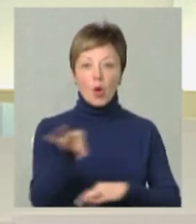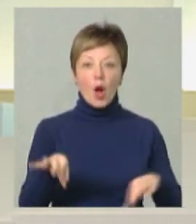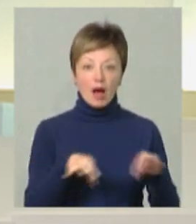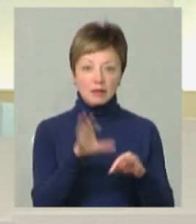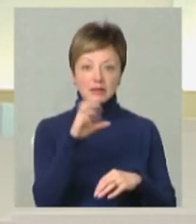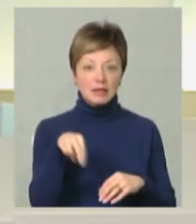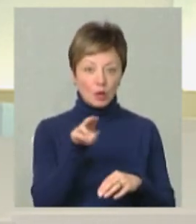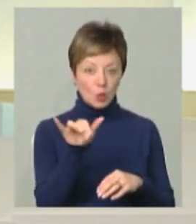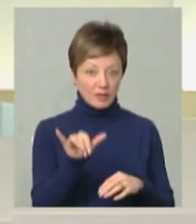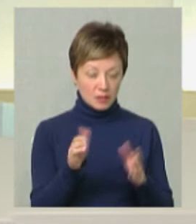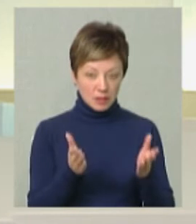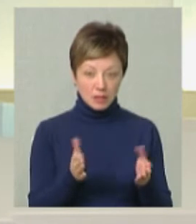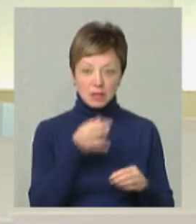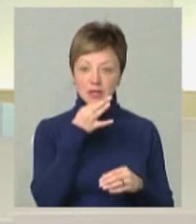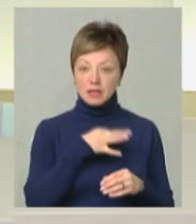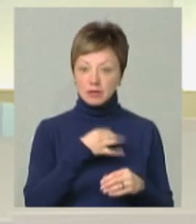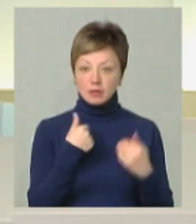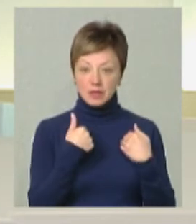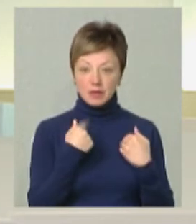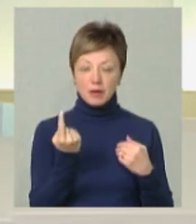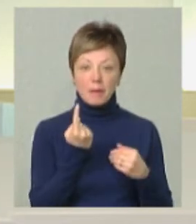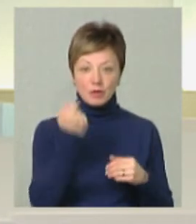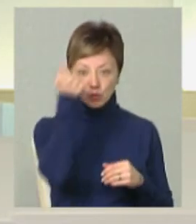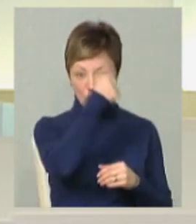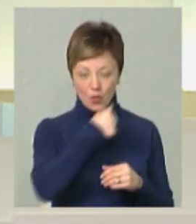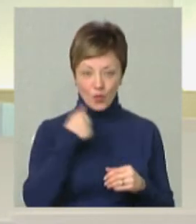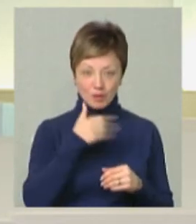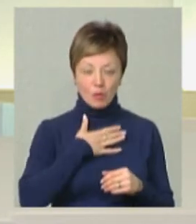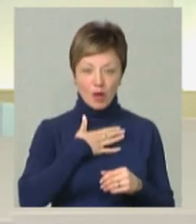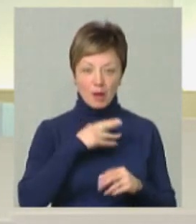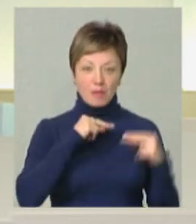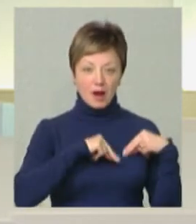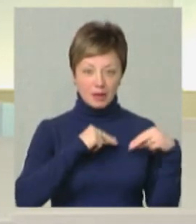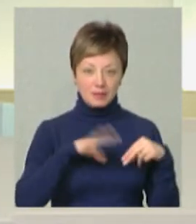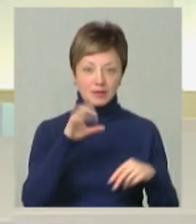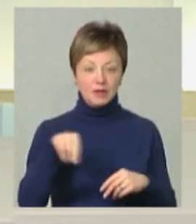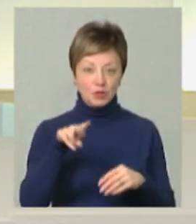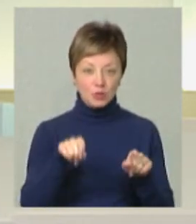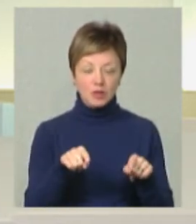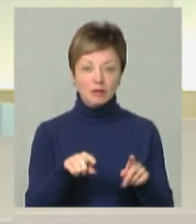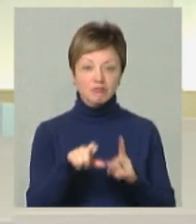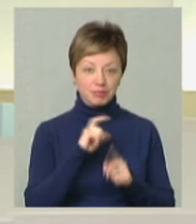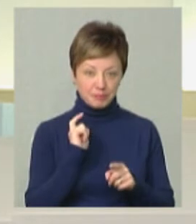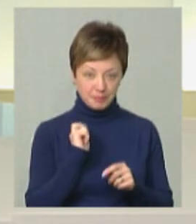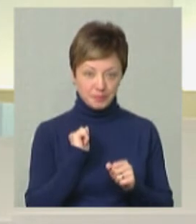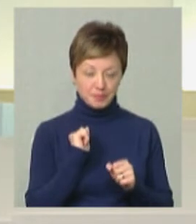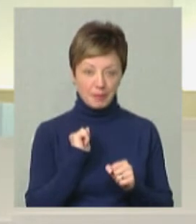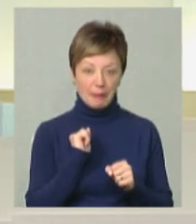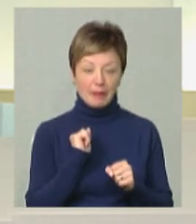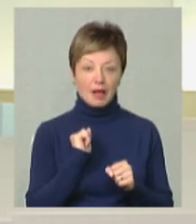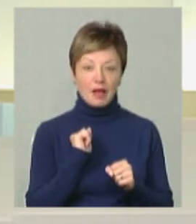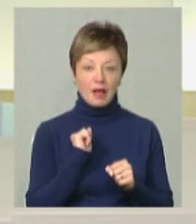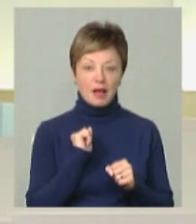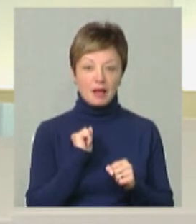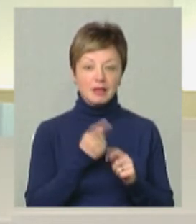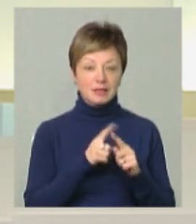ботанічного саду в університеті, сказав мені на першому році моєї праці в ботанічному саду таку фразу, що